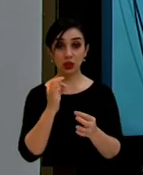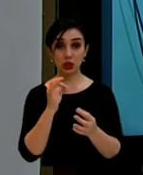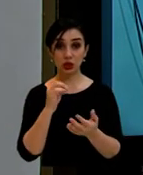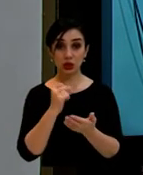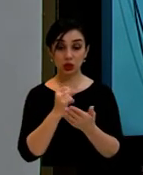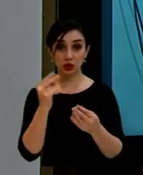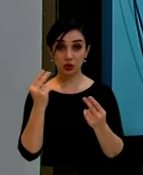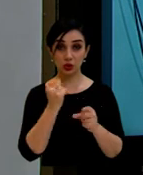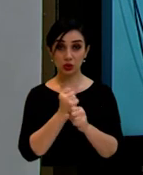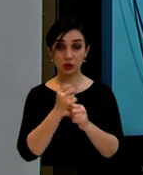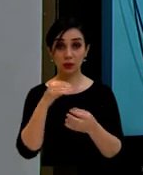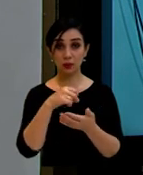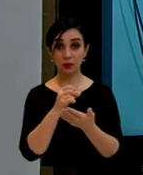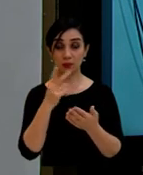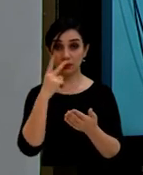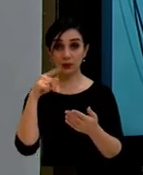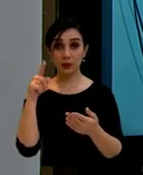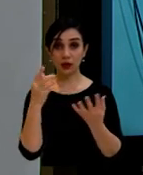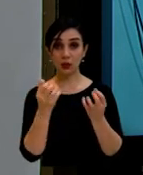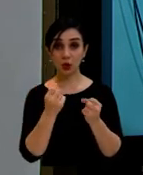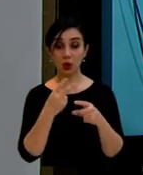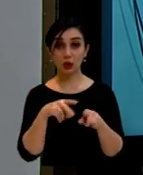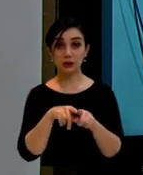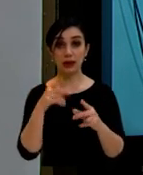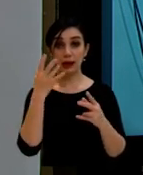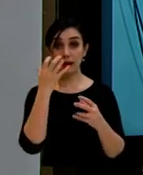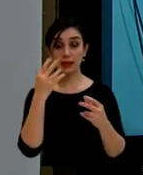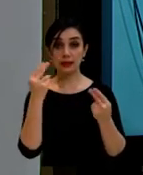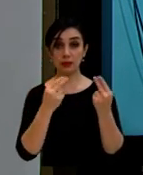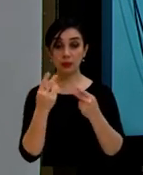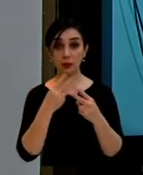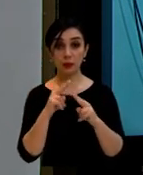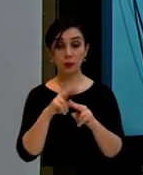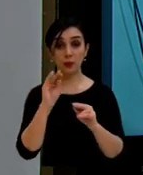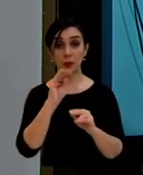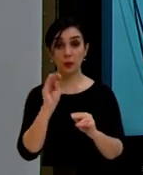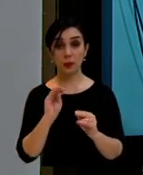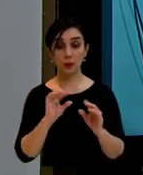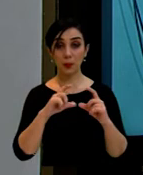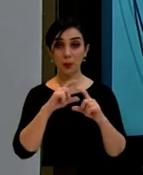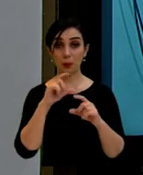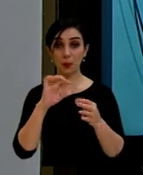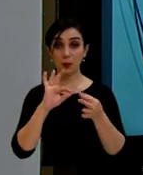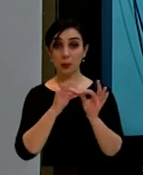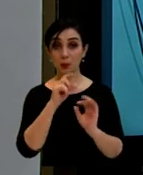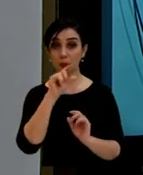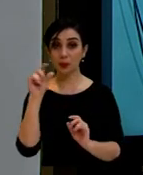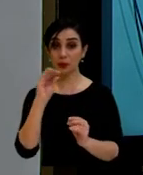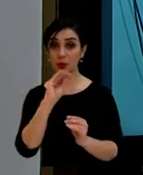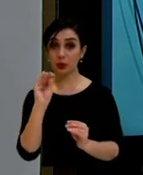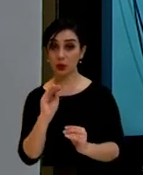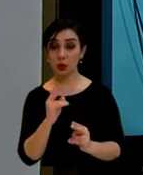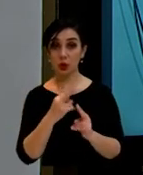Rasm asosida O'zbek me'morchiligi an'analari mavzusida matn tuzasiz va albatta